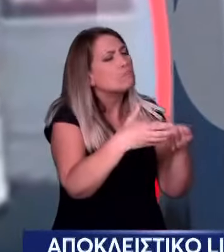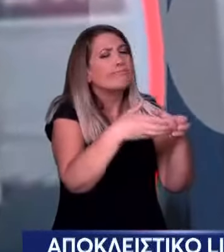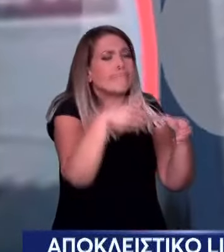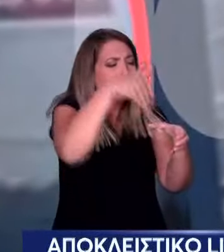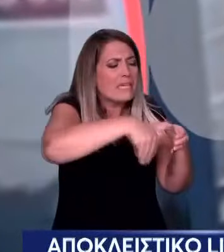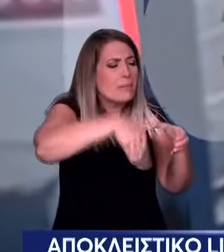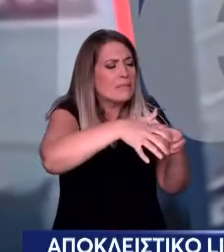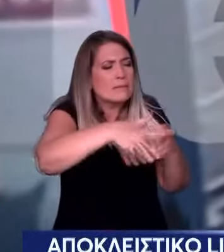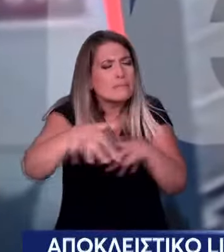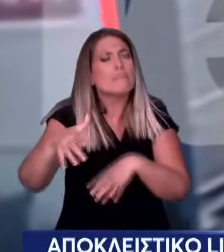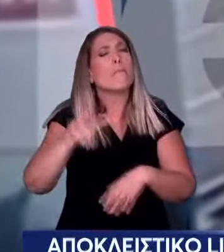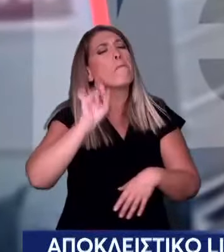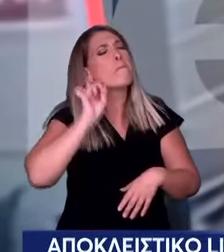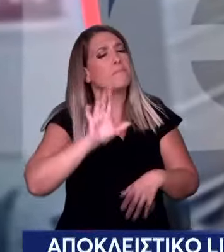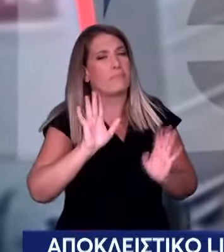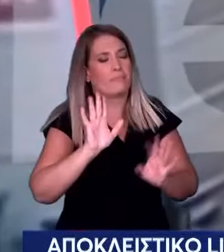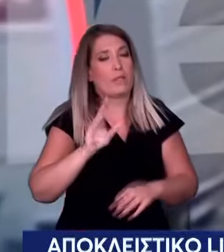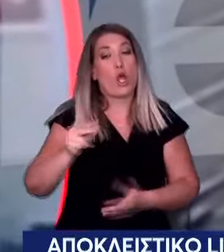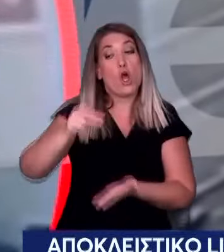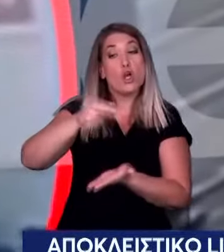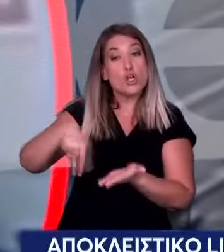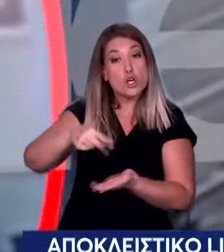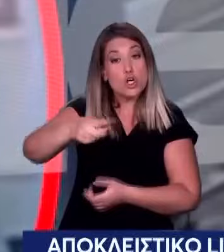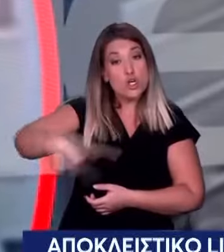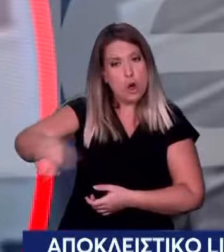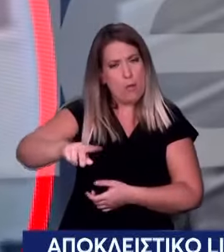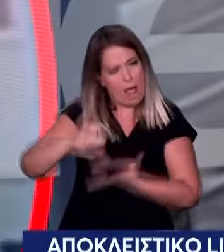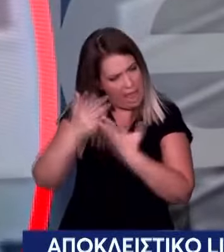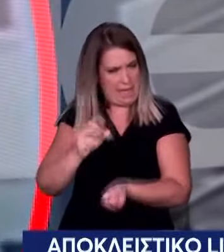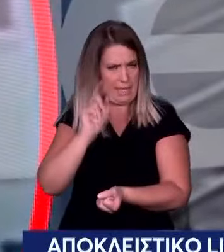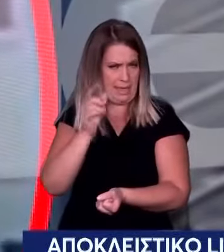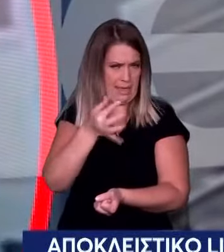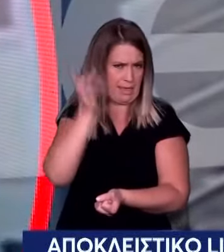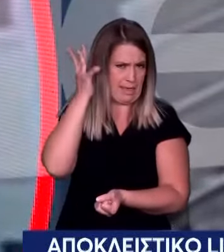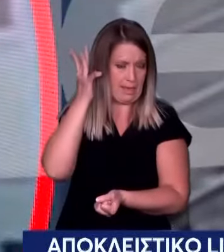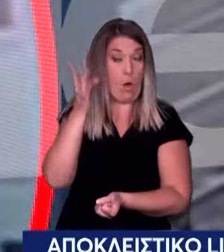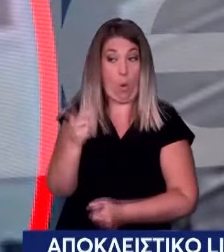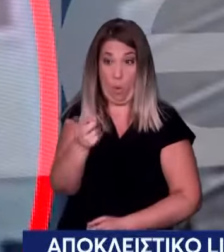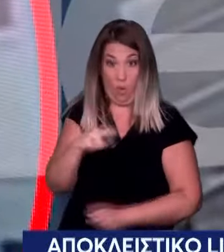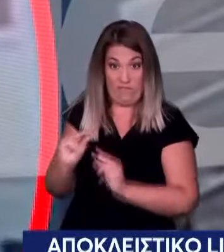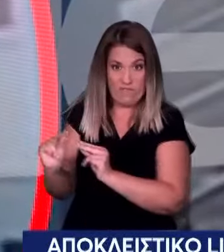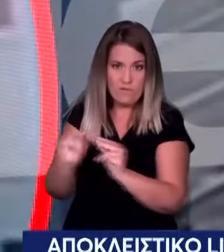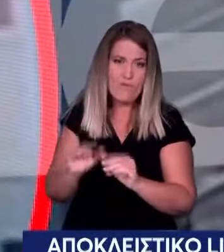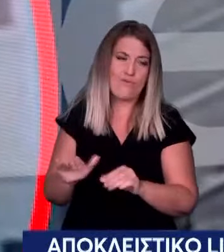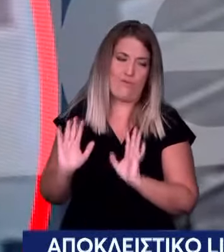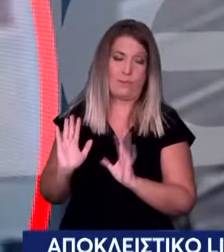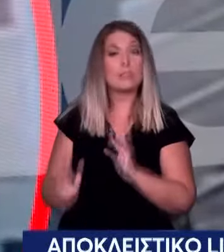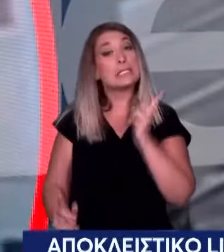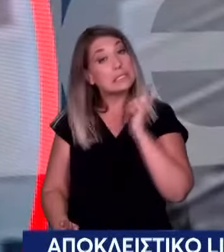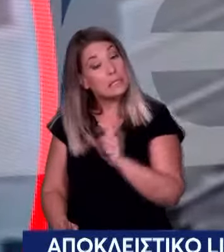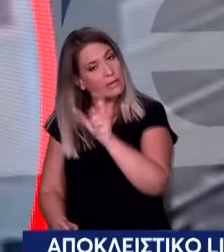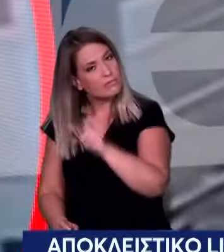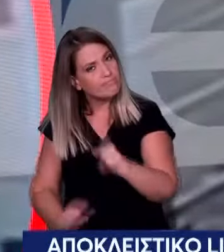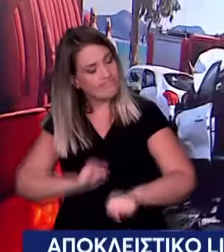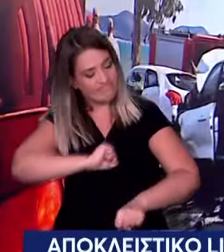στους Ρωμά. Όμως δεν είναι όλοι οι Ρωμά έτσι. Ξέρουμε όλοι παραδείγματα ανθρώπων που δίνουν αγώνα για να μεγαλώσουν τα